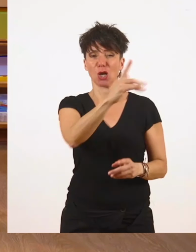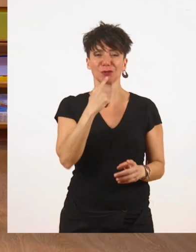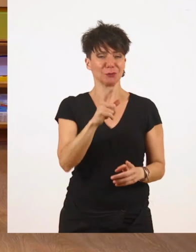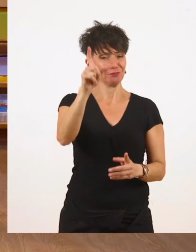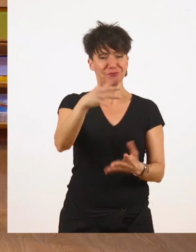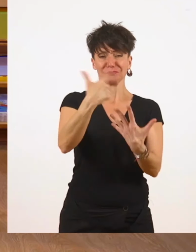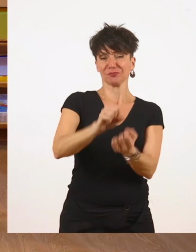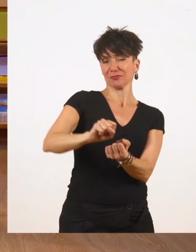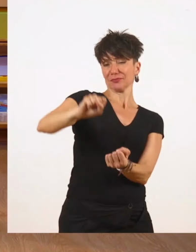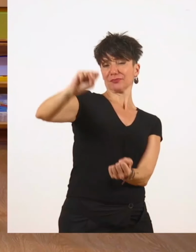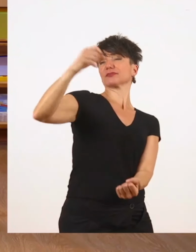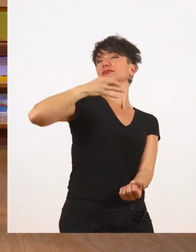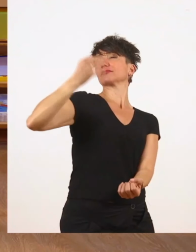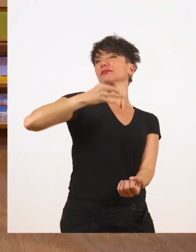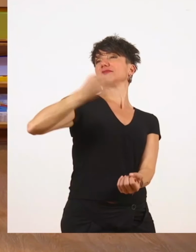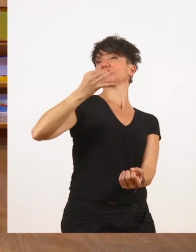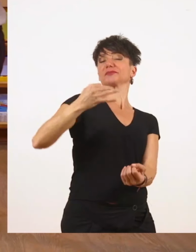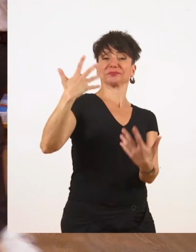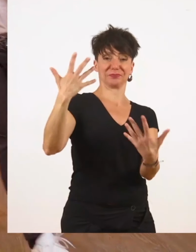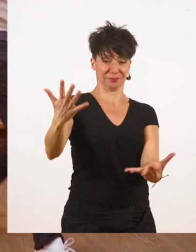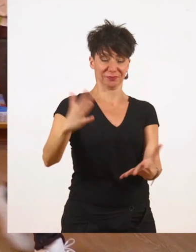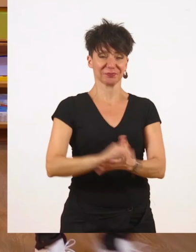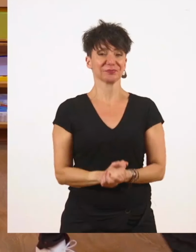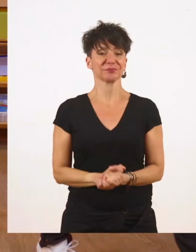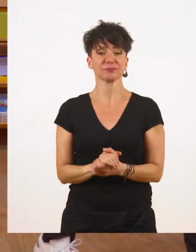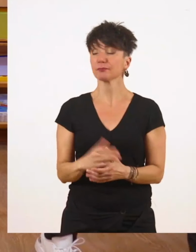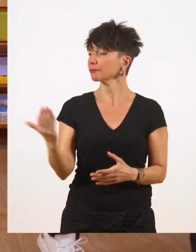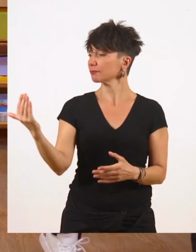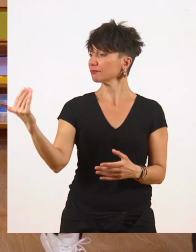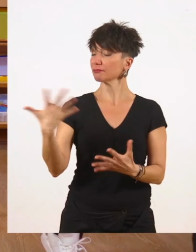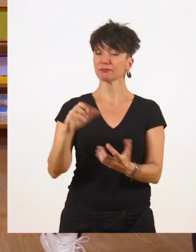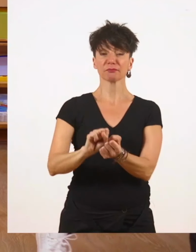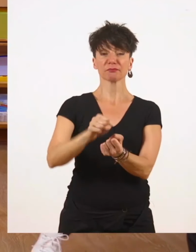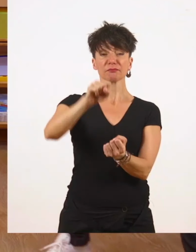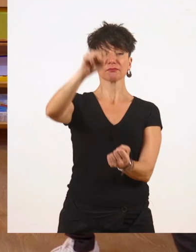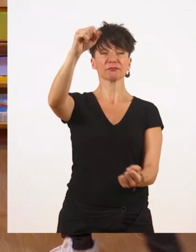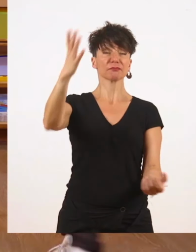απαγγείλει κάποιους από τους ήχους του. Μισό λεπτό. Την περγαμηνή μου παρακαλώ.